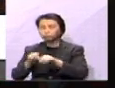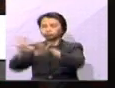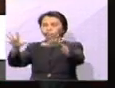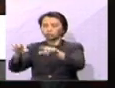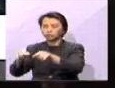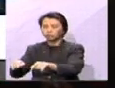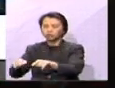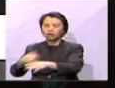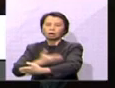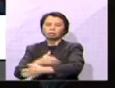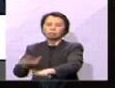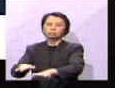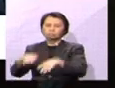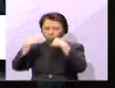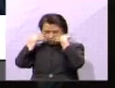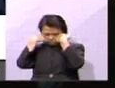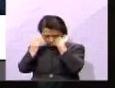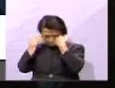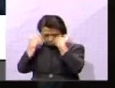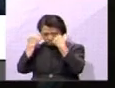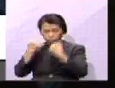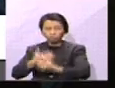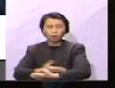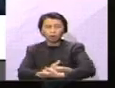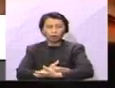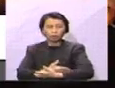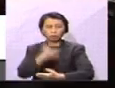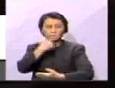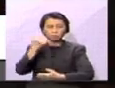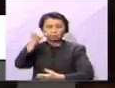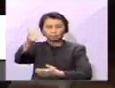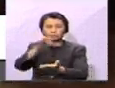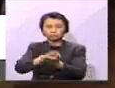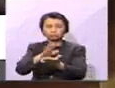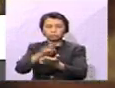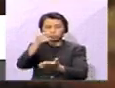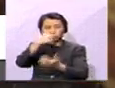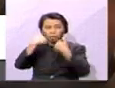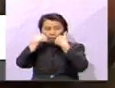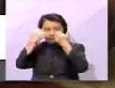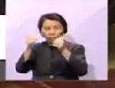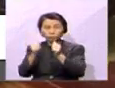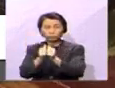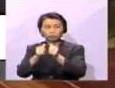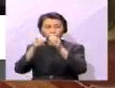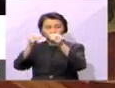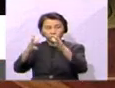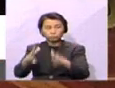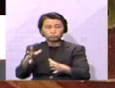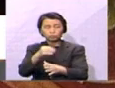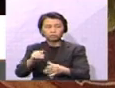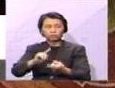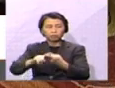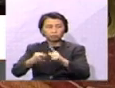malu berdepan orang ramai anaknya Nad juga tidak ke sekolah kerana malu dengan guru dan